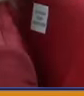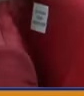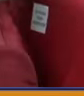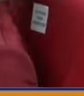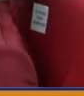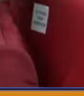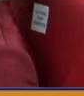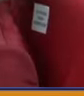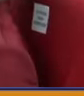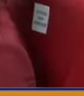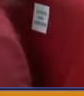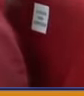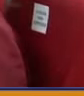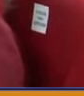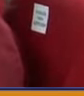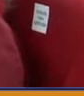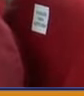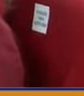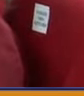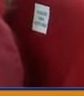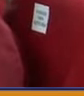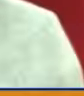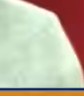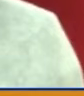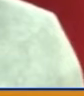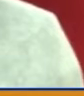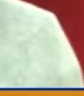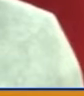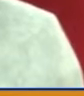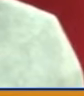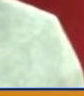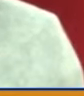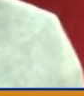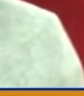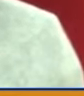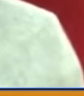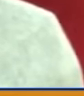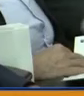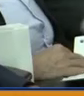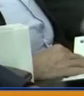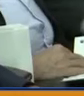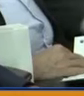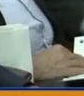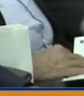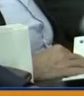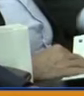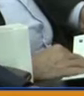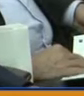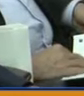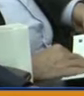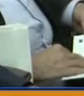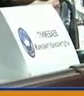уровнях действует 1774 Совета матерей, где насчитывается около 10 тысяч членов. Выступая на встрече,